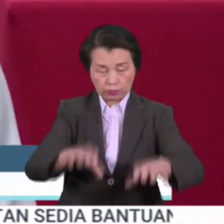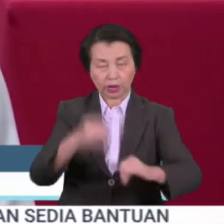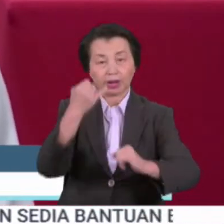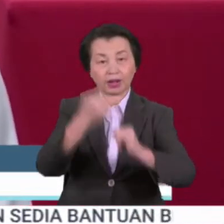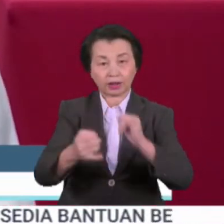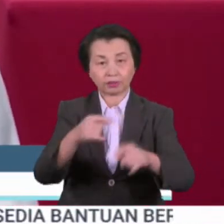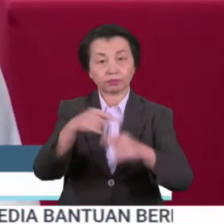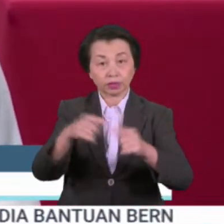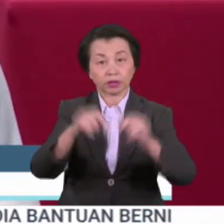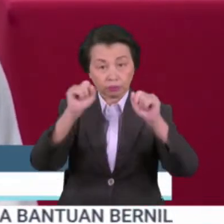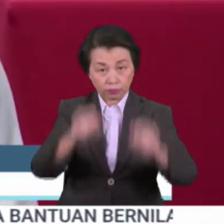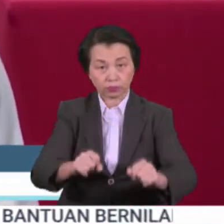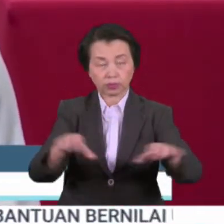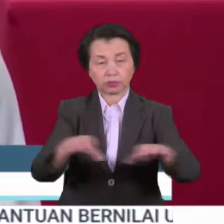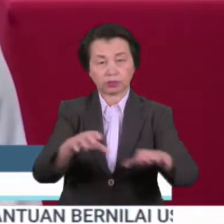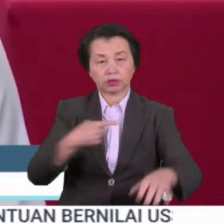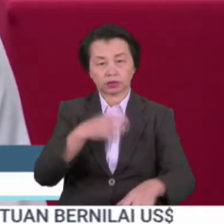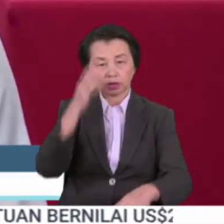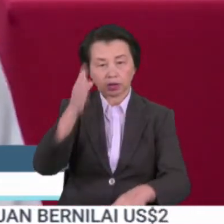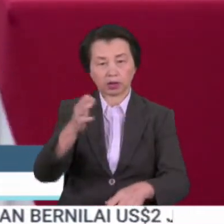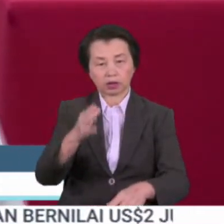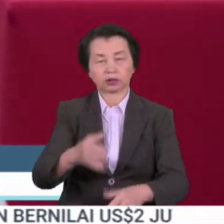kita akan